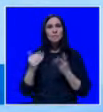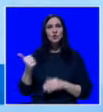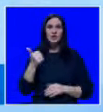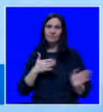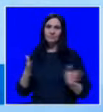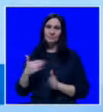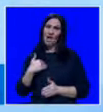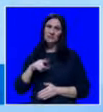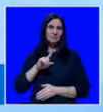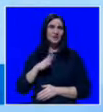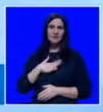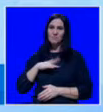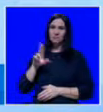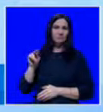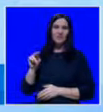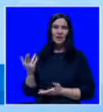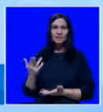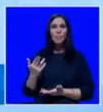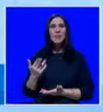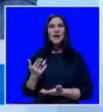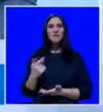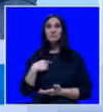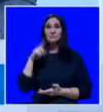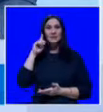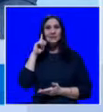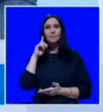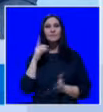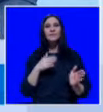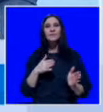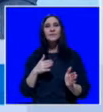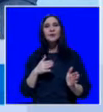съм я споменавал, не знам кой, като казвате значи, вие, но